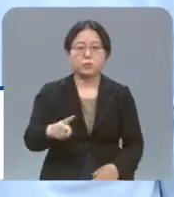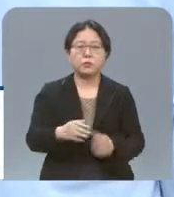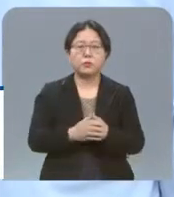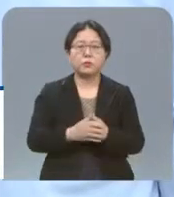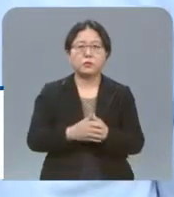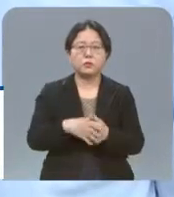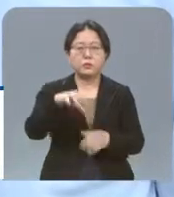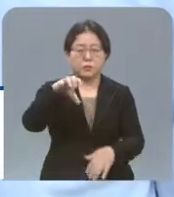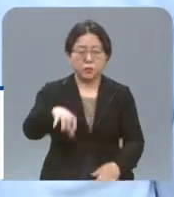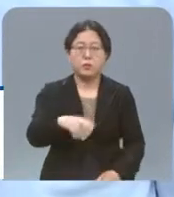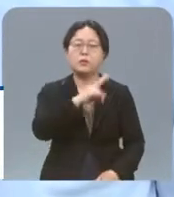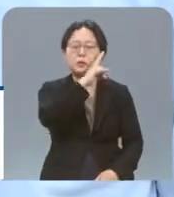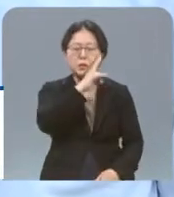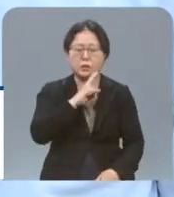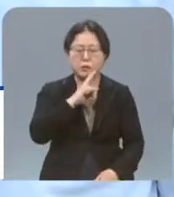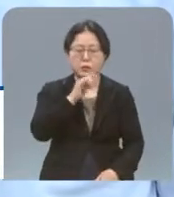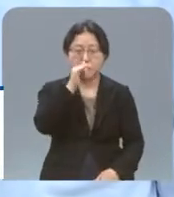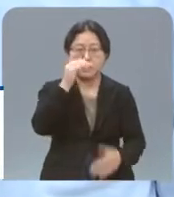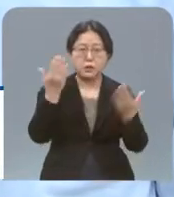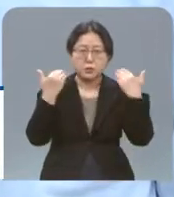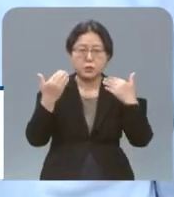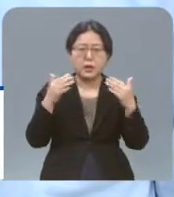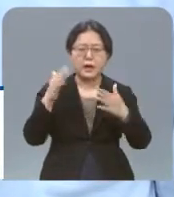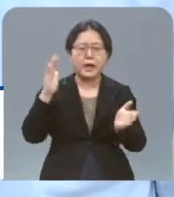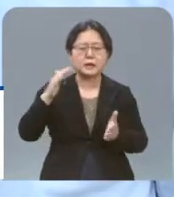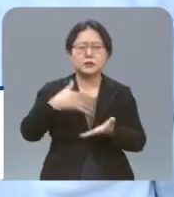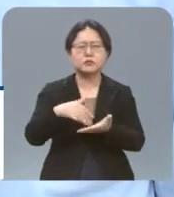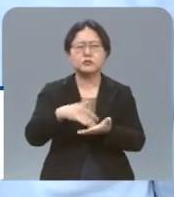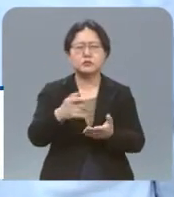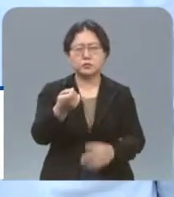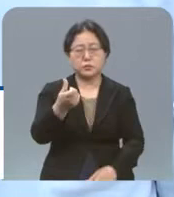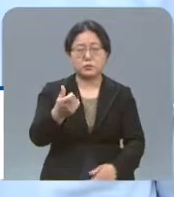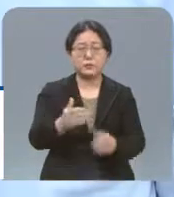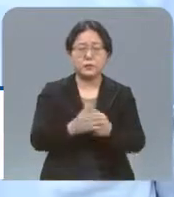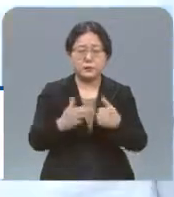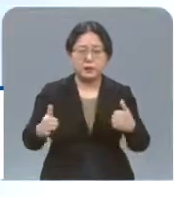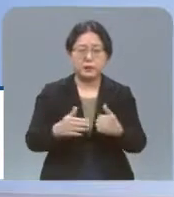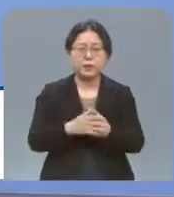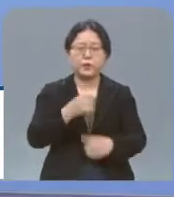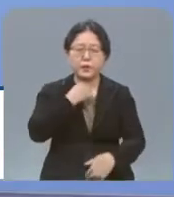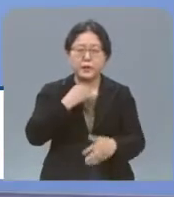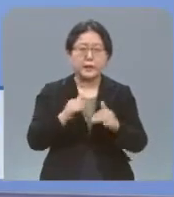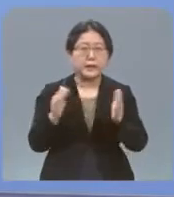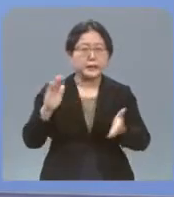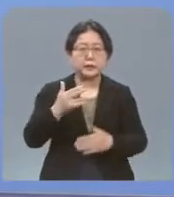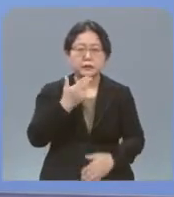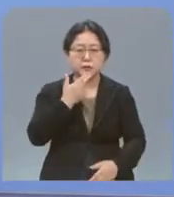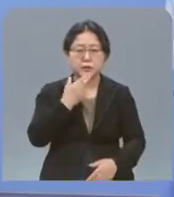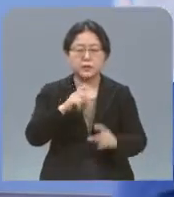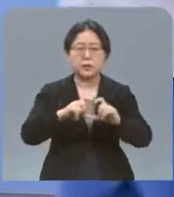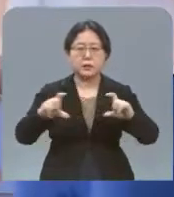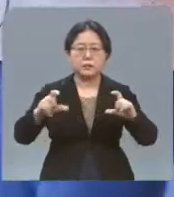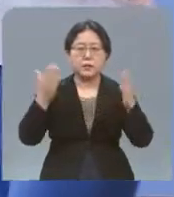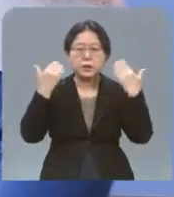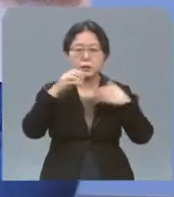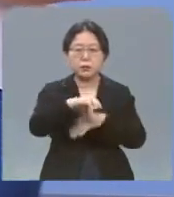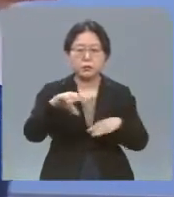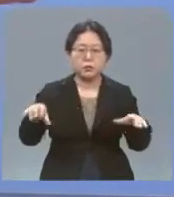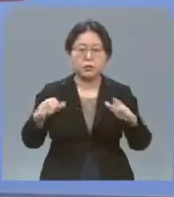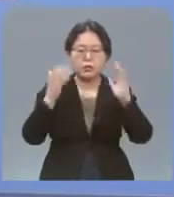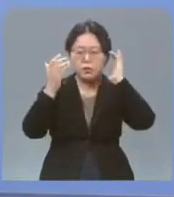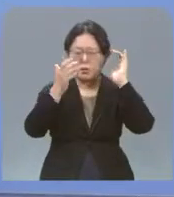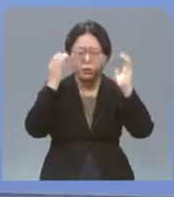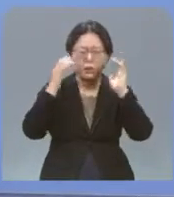그리고 공간이 여유가 있는 학교들은 대체적으로 학생들이 거의 없습니다. 그래서 수요가 없다는 것이죠. 당분간 일선 학교 현장에서의